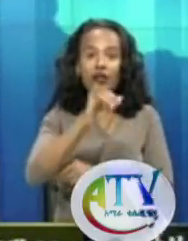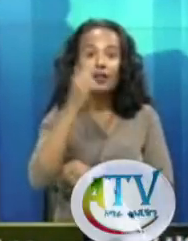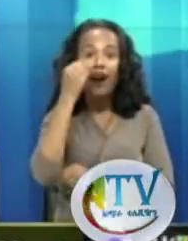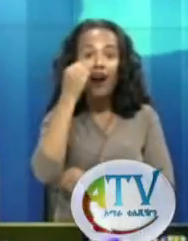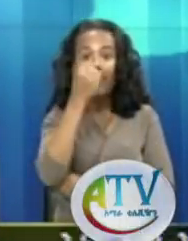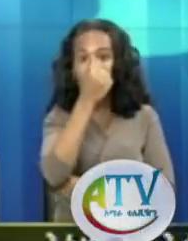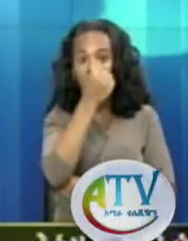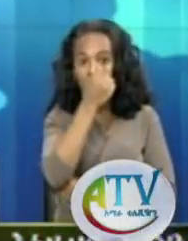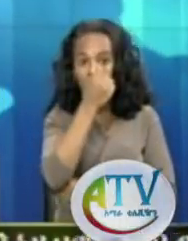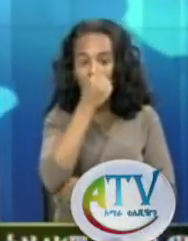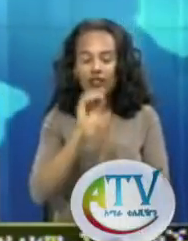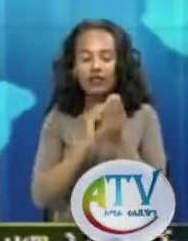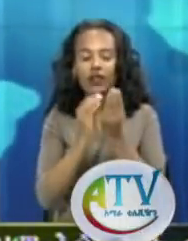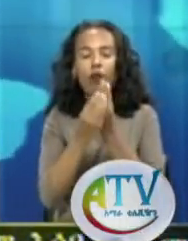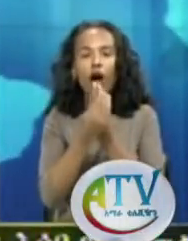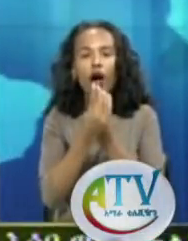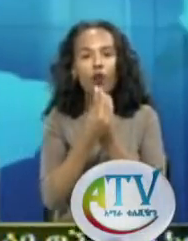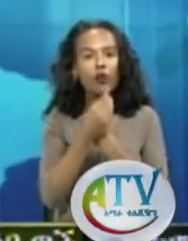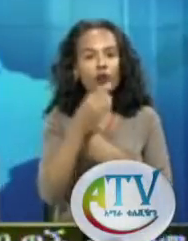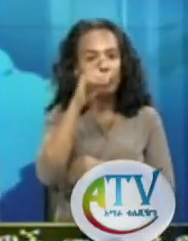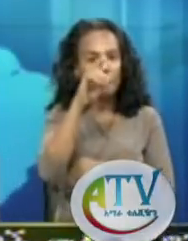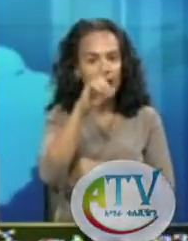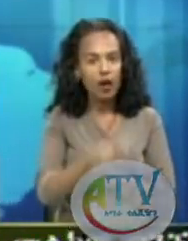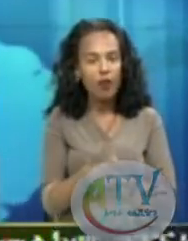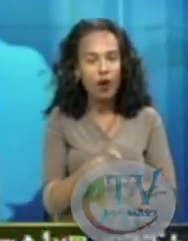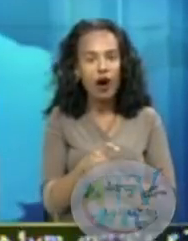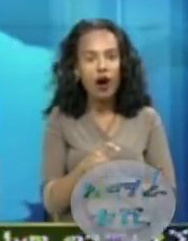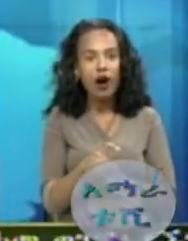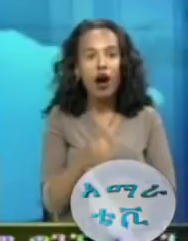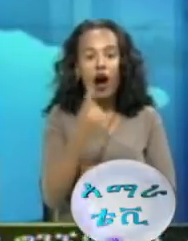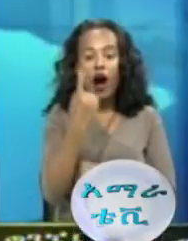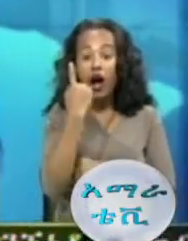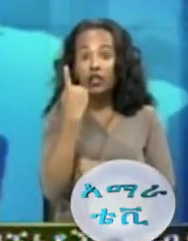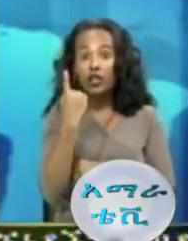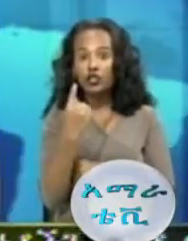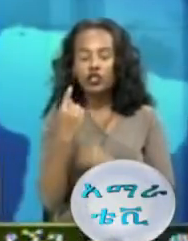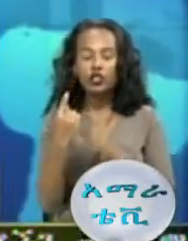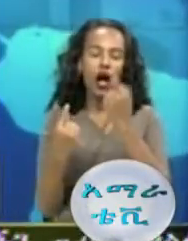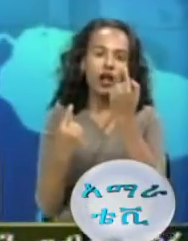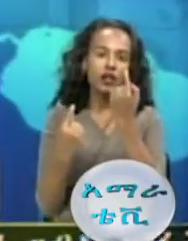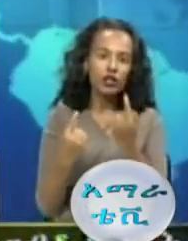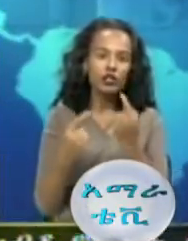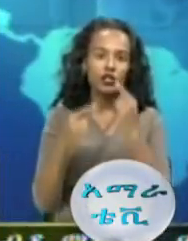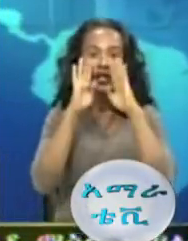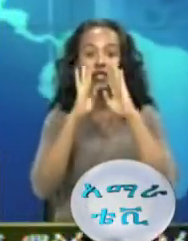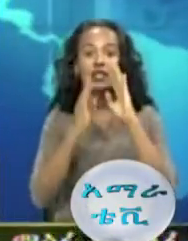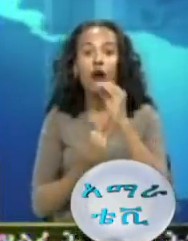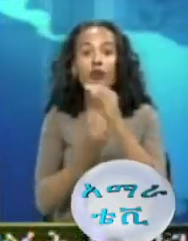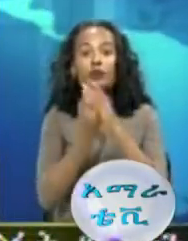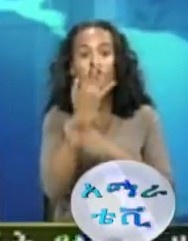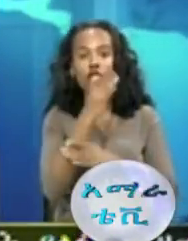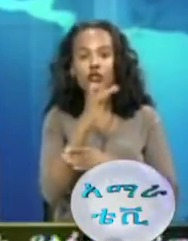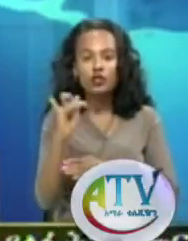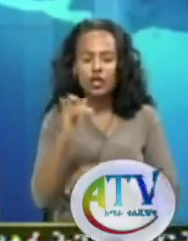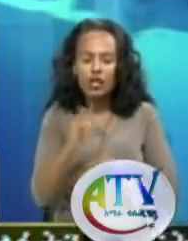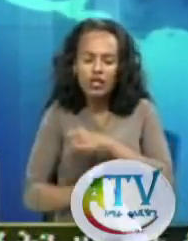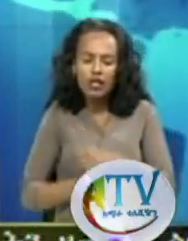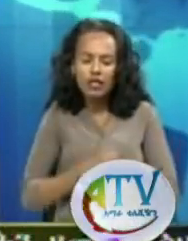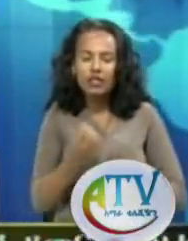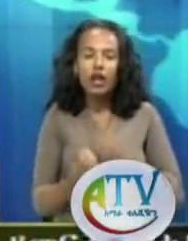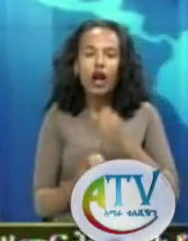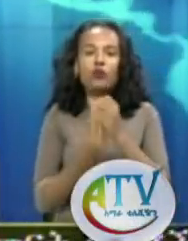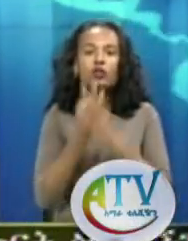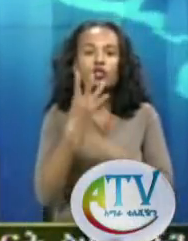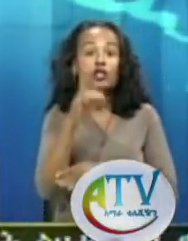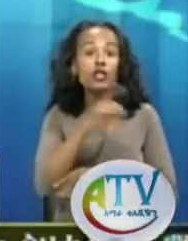አይናችን ብለን ልንከባከበው የሚገባ አንዳችን ለአንዳችን የሰላም ምንጭ እንጂ የስቃይ ምንጭ